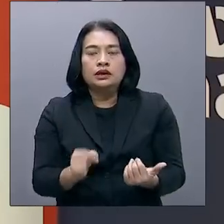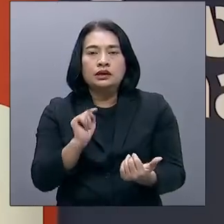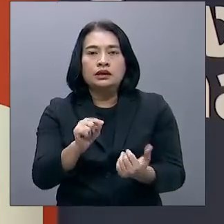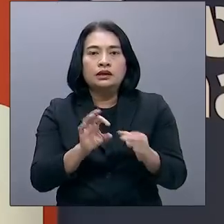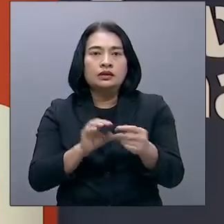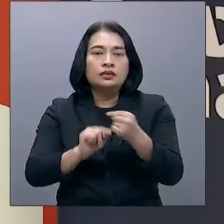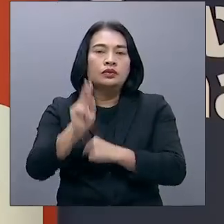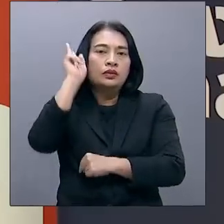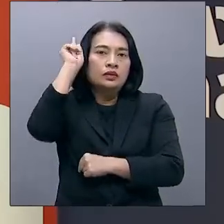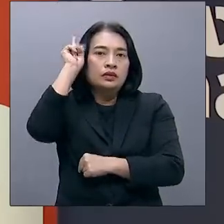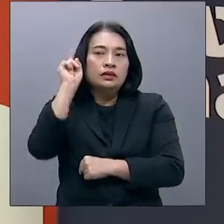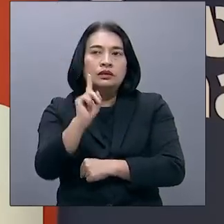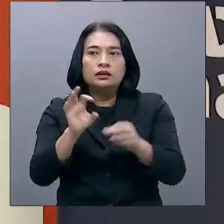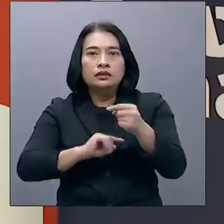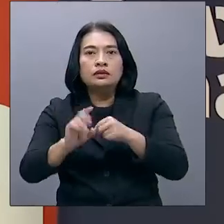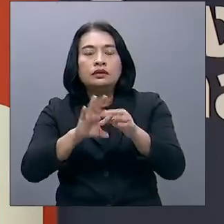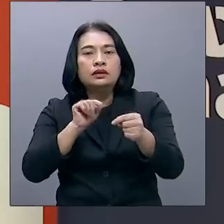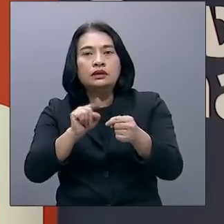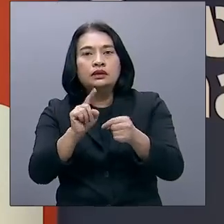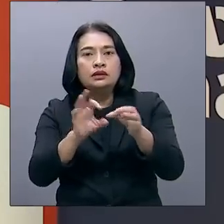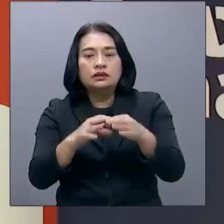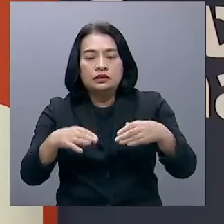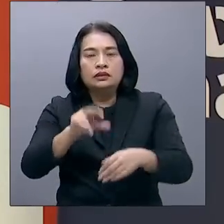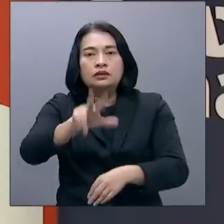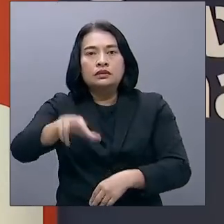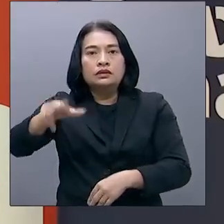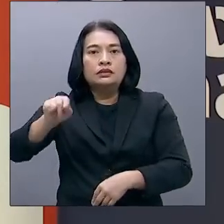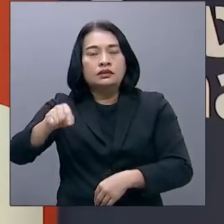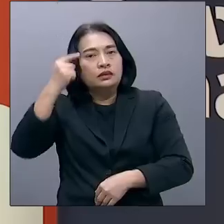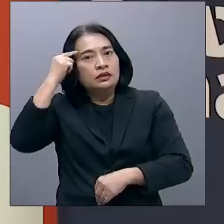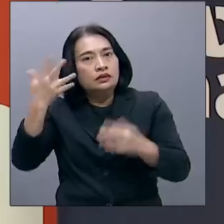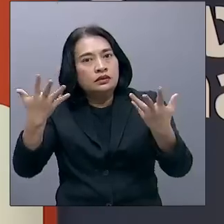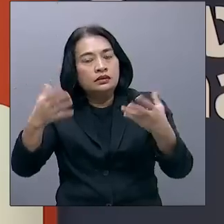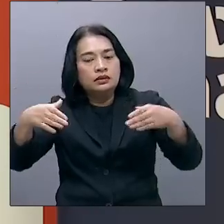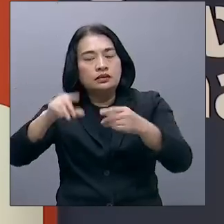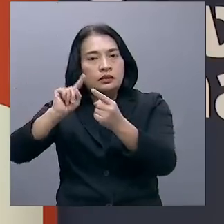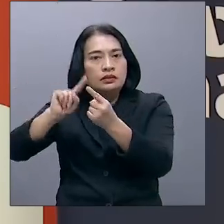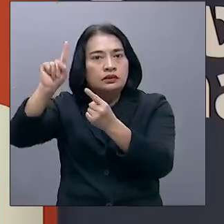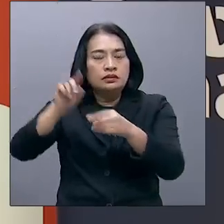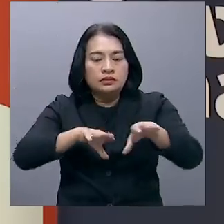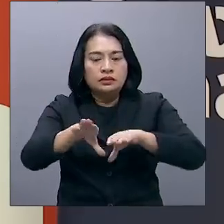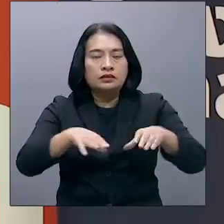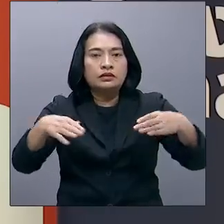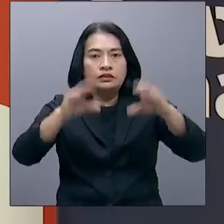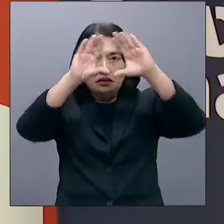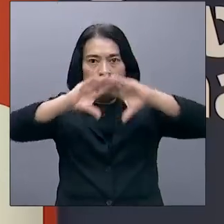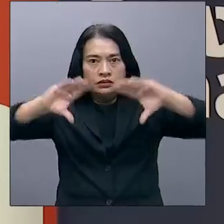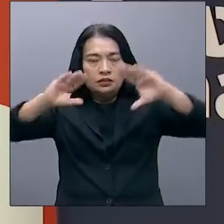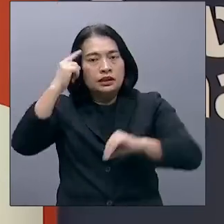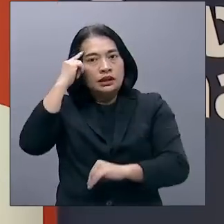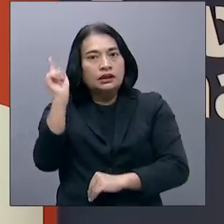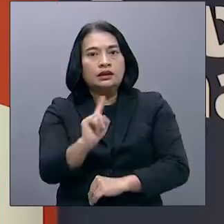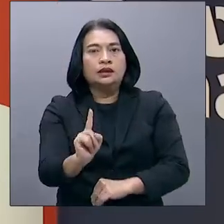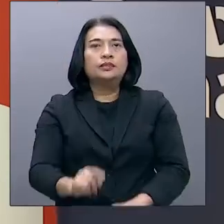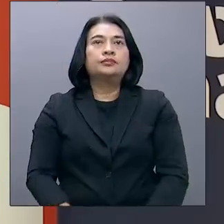ระแสข่าวมาว่าหากหลังจากนี้พรรคเพื่อไทยพลิกกลายเป็นพรรคอันดับหนึ่งในการจัดตั้งรัฐบาลจะมีความเห็นอย่างไร